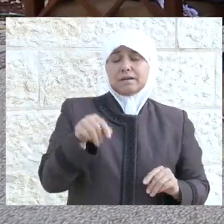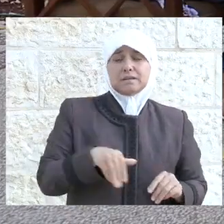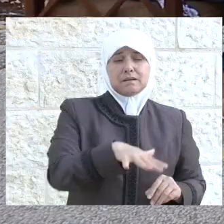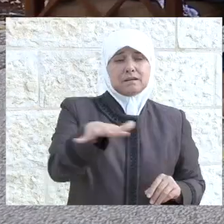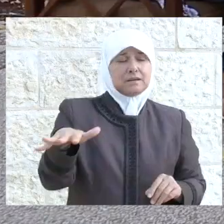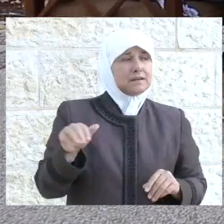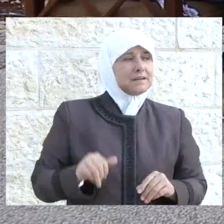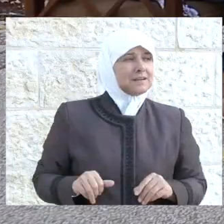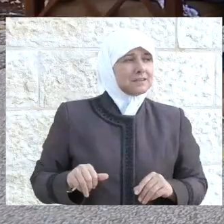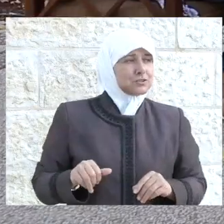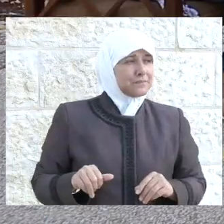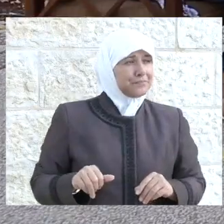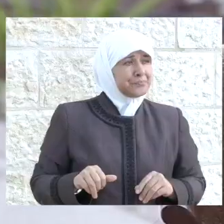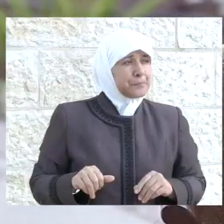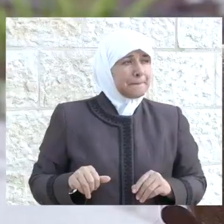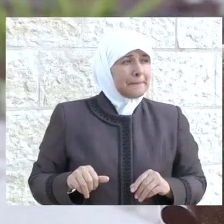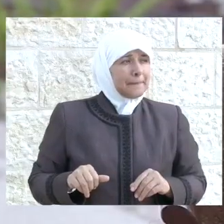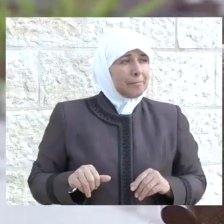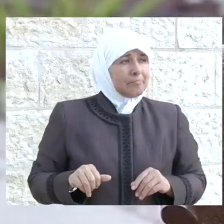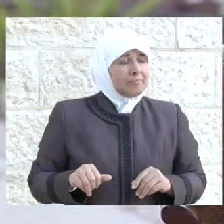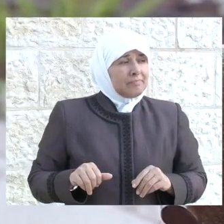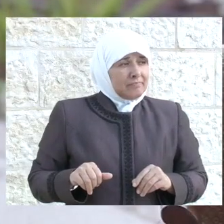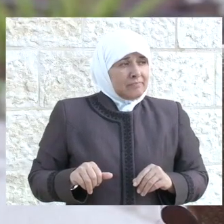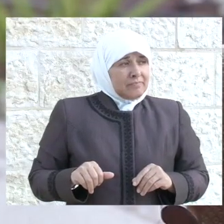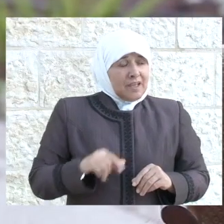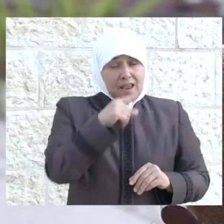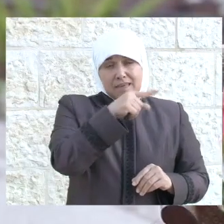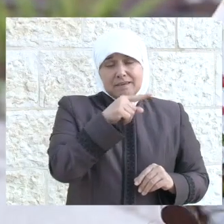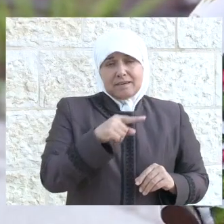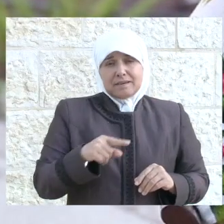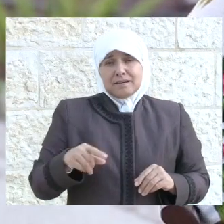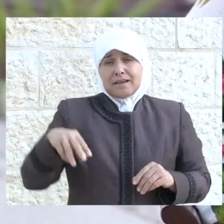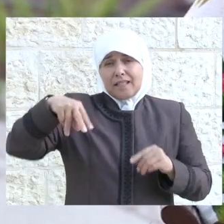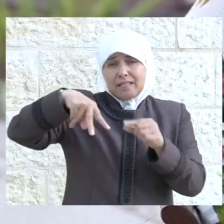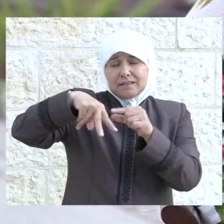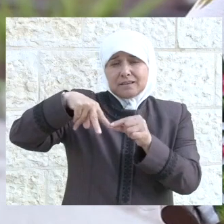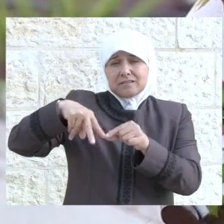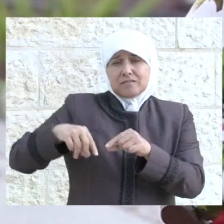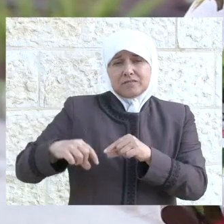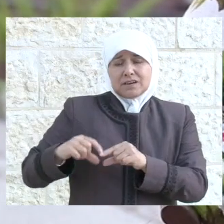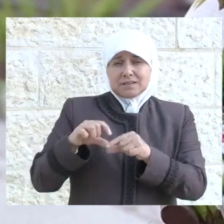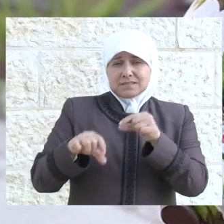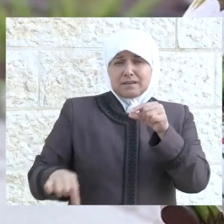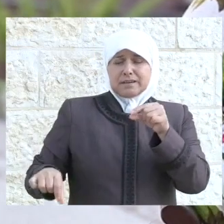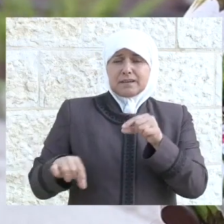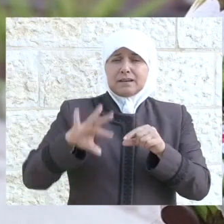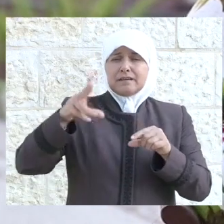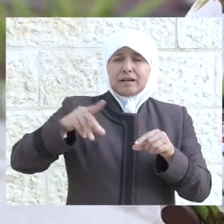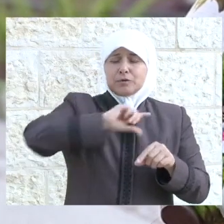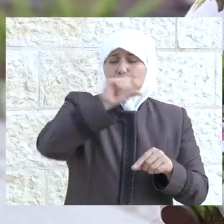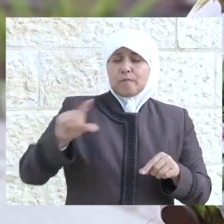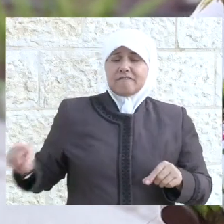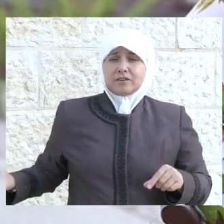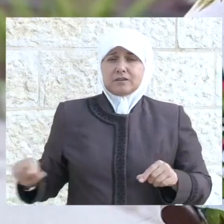طبعاً كانت المنصة الأولى فيها إني أركب طرف صناعي، طلعت على إيطاليا وركبت طرف صناعي. لقيت دعم كبير ومحبة